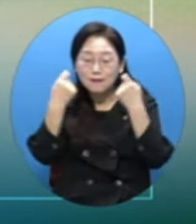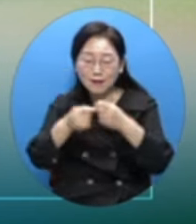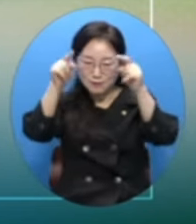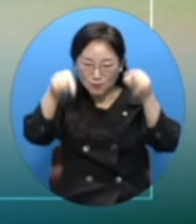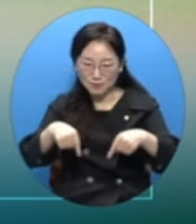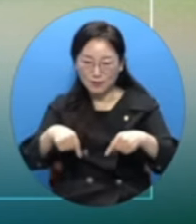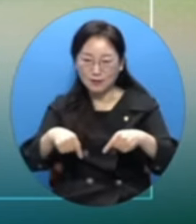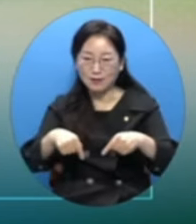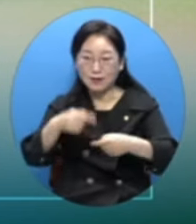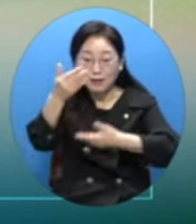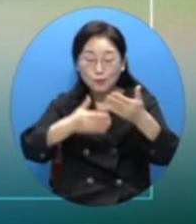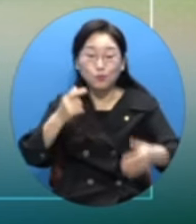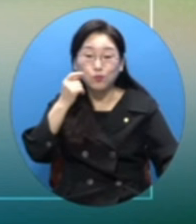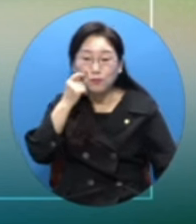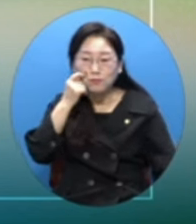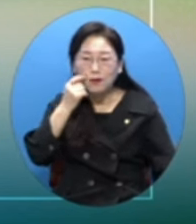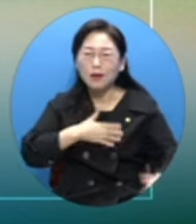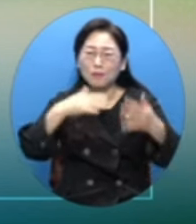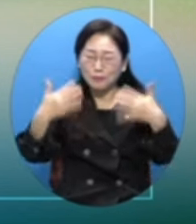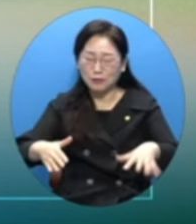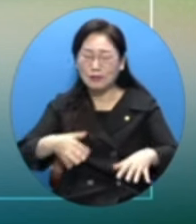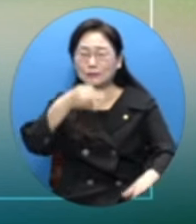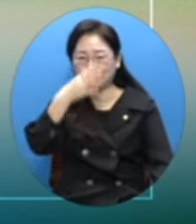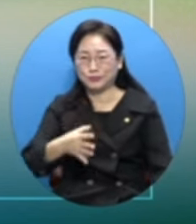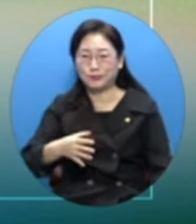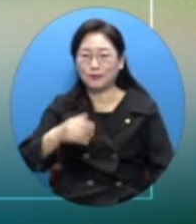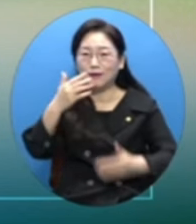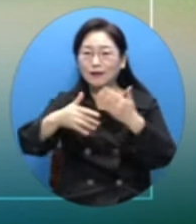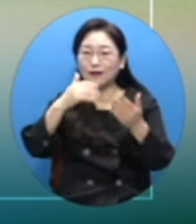관계를 갖지 못한다면 피곤하고 지칠 것입니다.